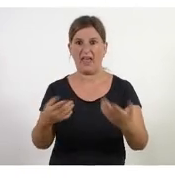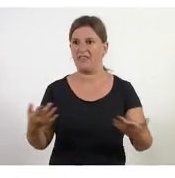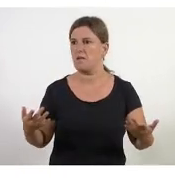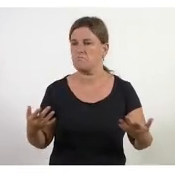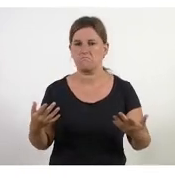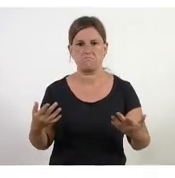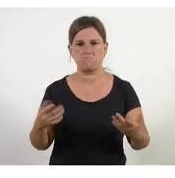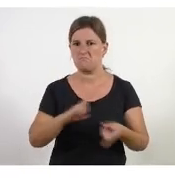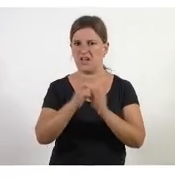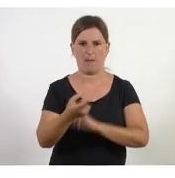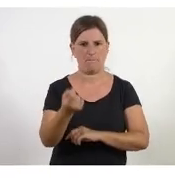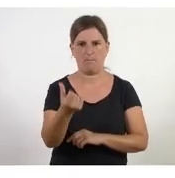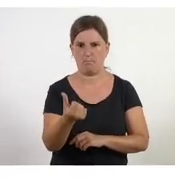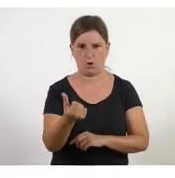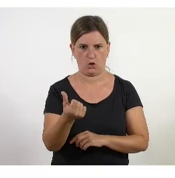canviat quasi res.